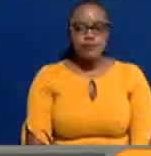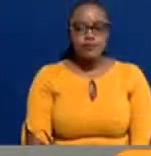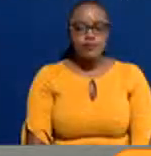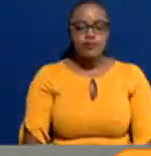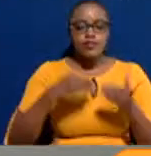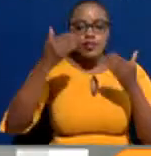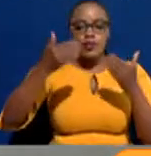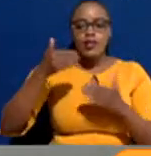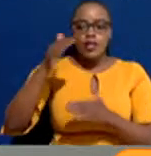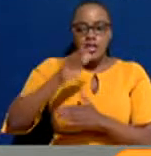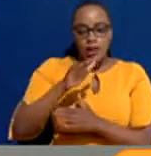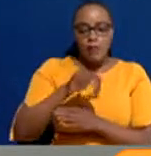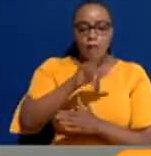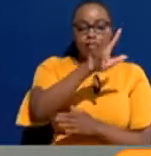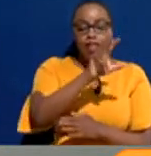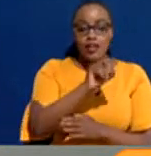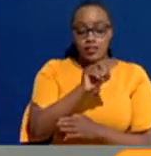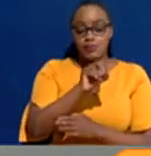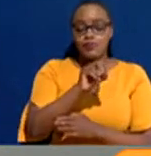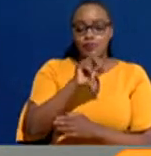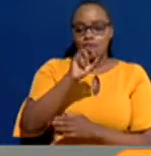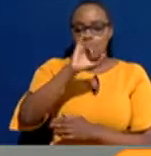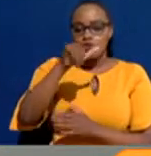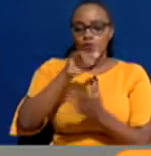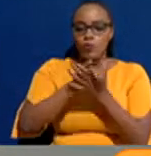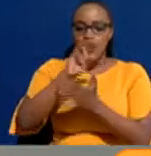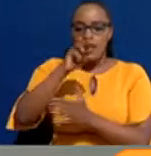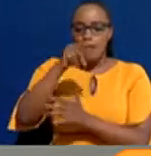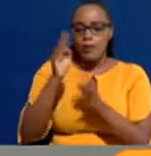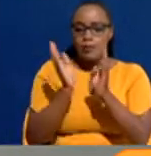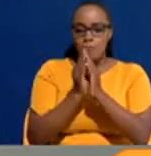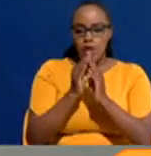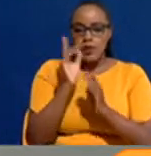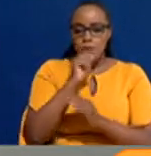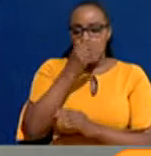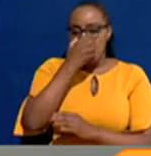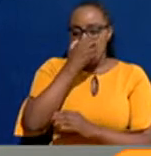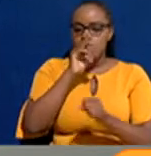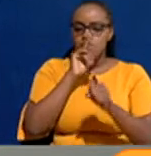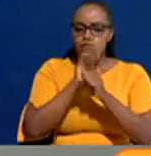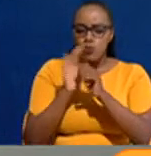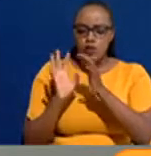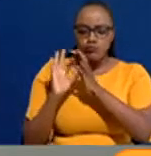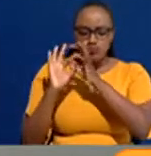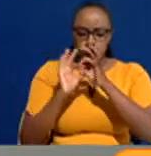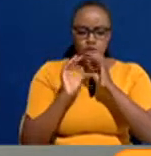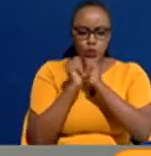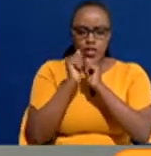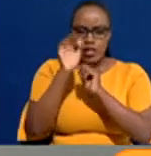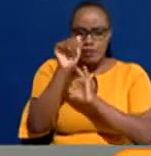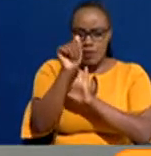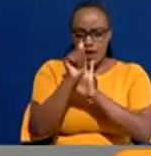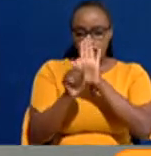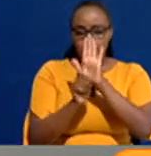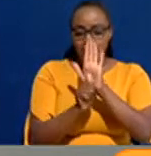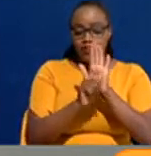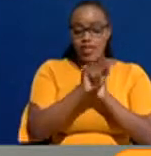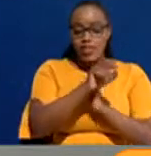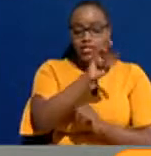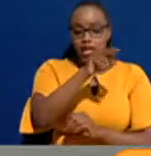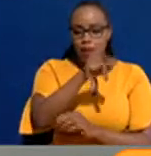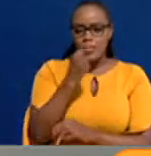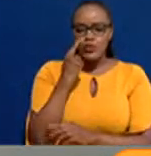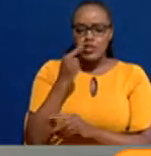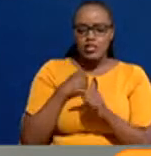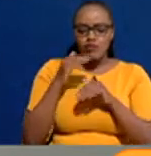Ya 30 wa chama cha Jubilee leo wamefanya mkutano na Rais William Ruto wakimuhakikishia ushirikiano katika ajenda yake. Wabunge hao